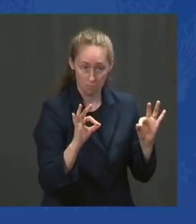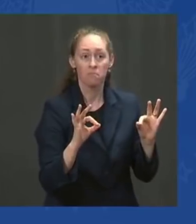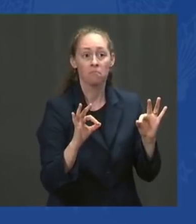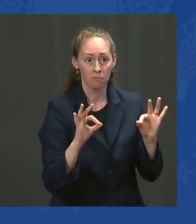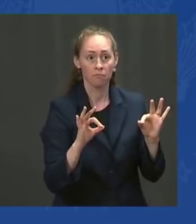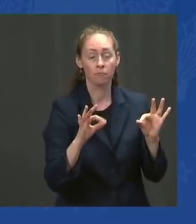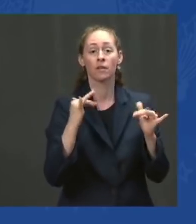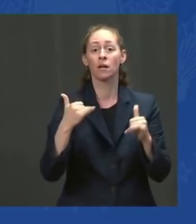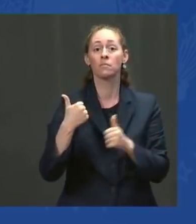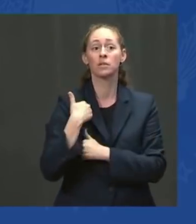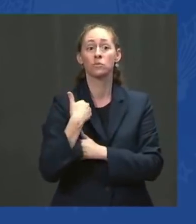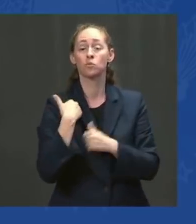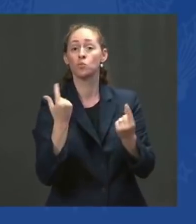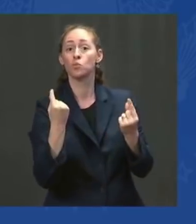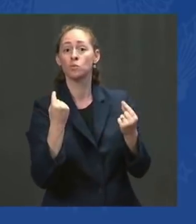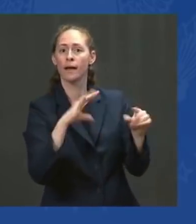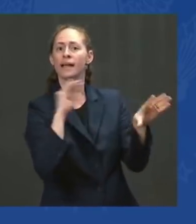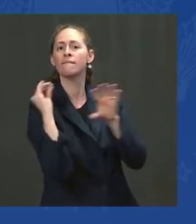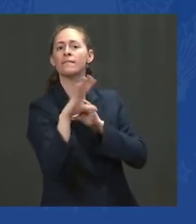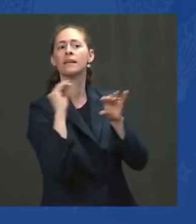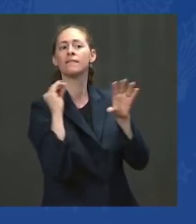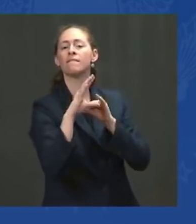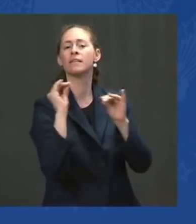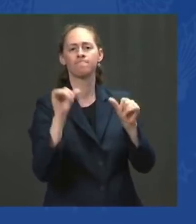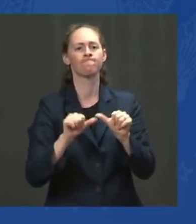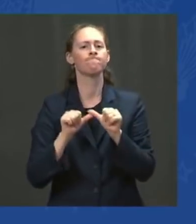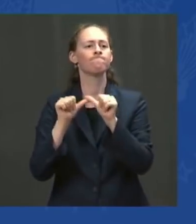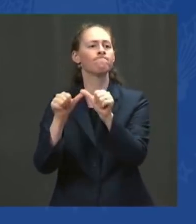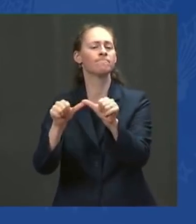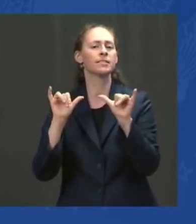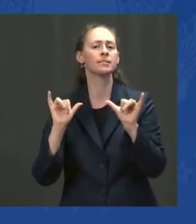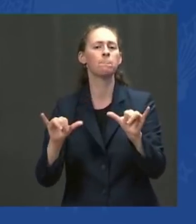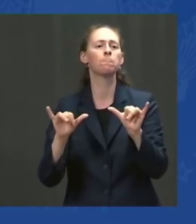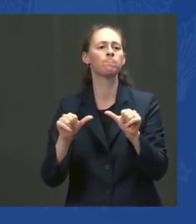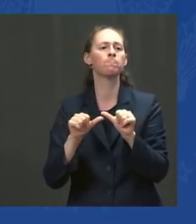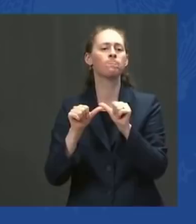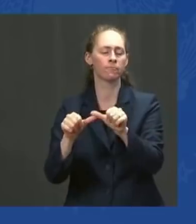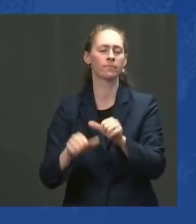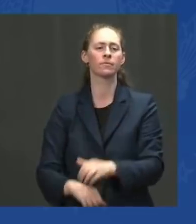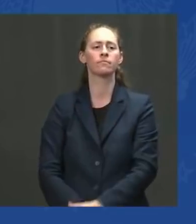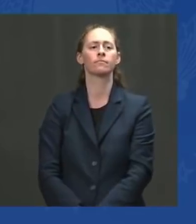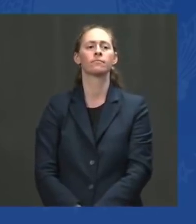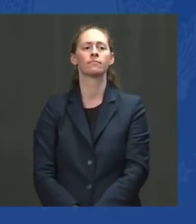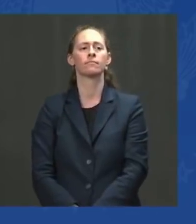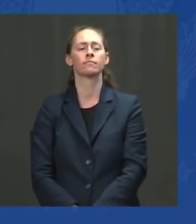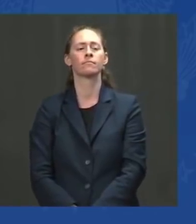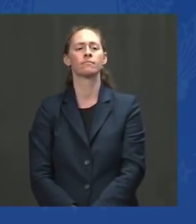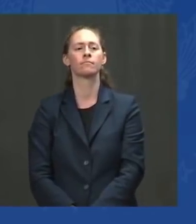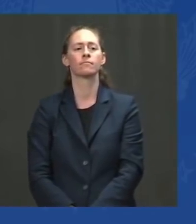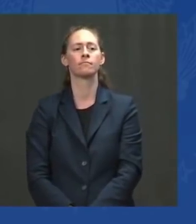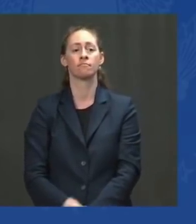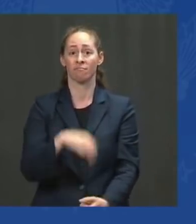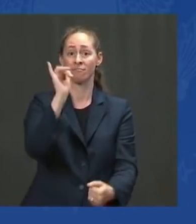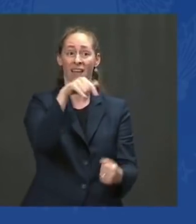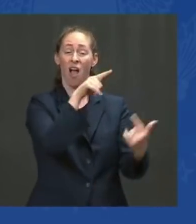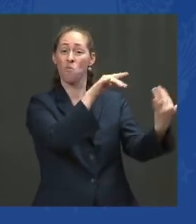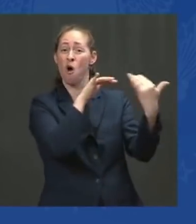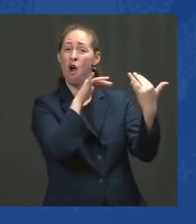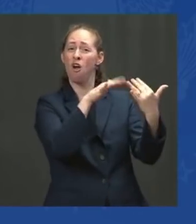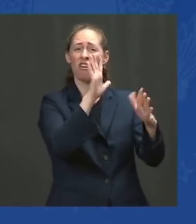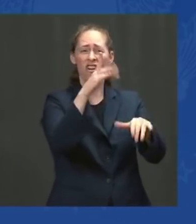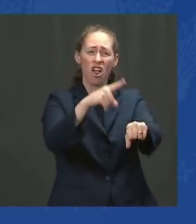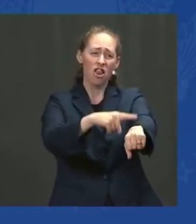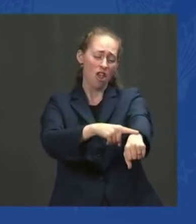代社会一个公民一个职业军人所应该具有的职业素养和这个职业诉求啊，他都没有啊。